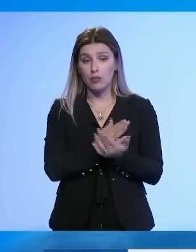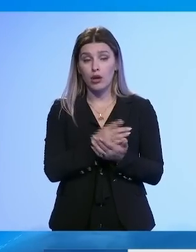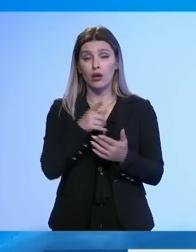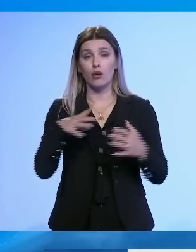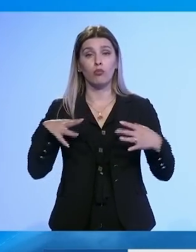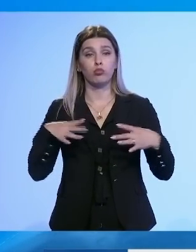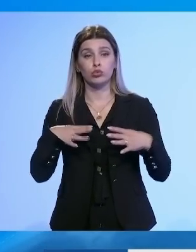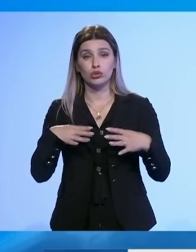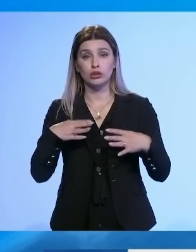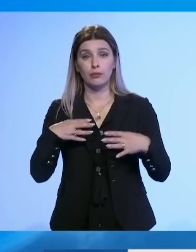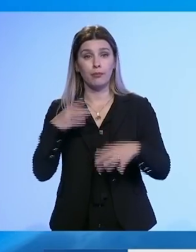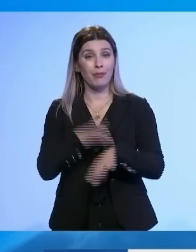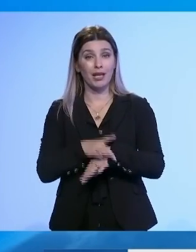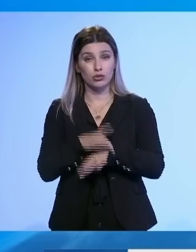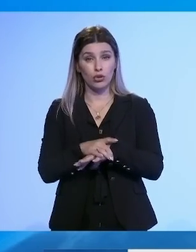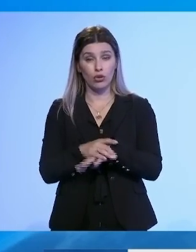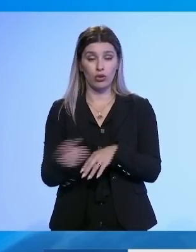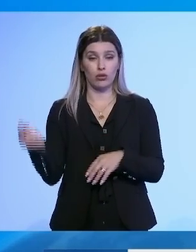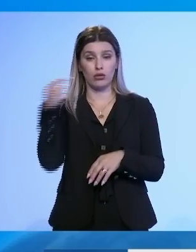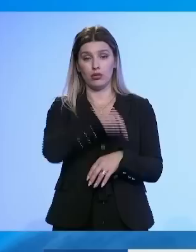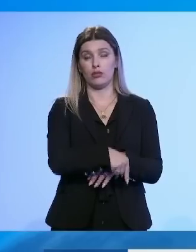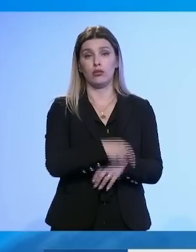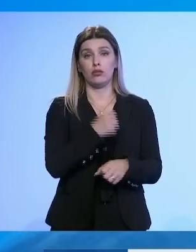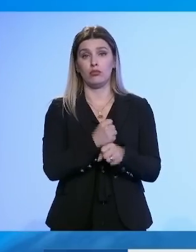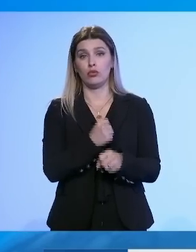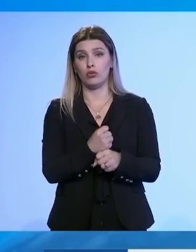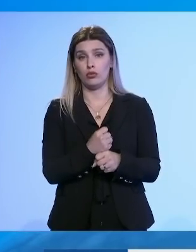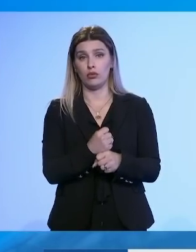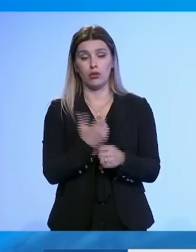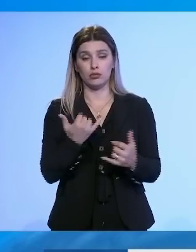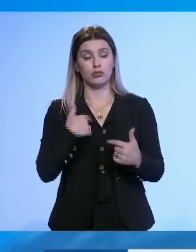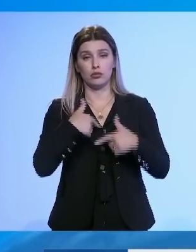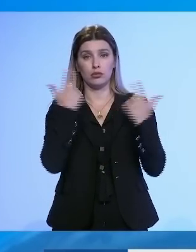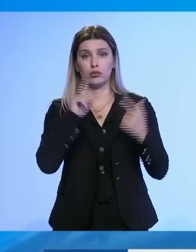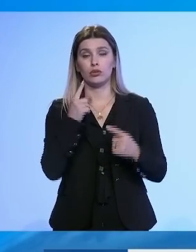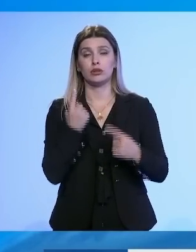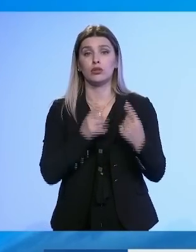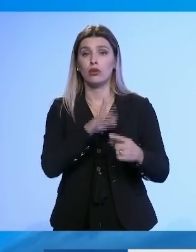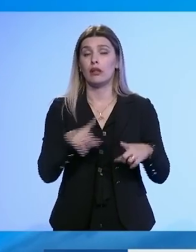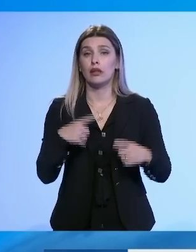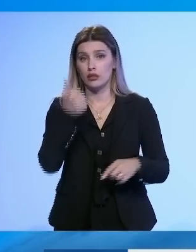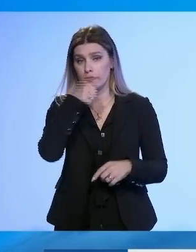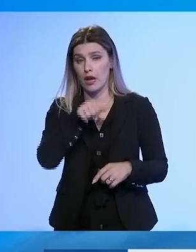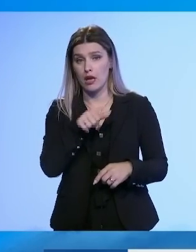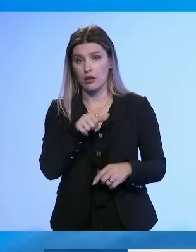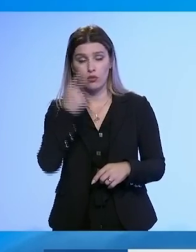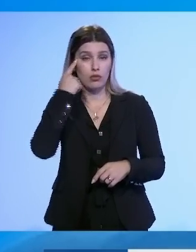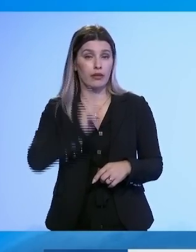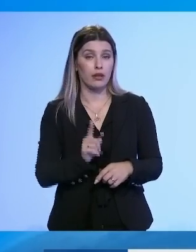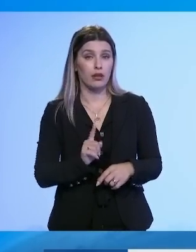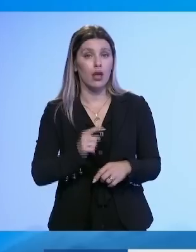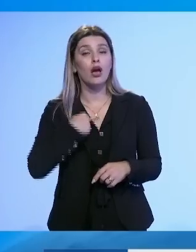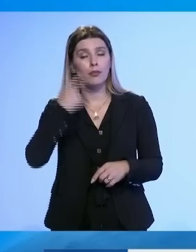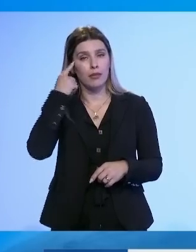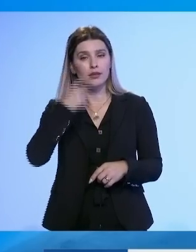pushimi mjekësor në punë dhe sot nuk di asgjë për fatin e tyre. Kështu që unë mendoj që ngritja